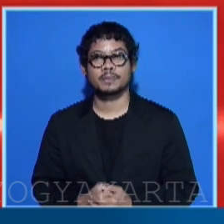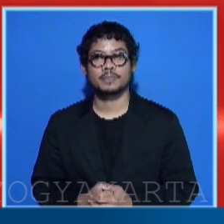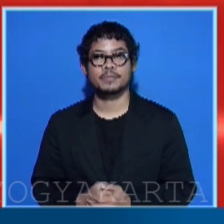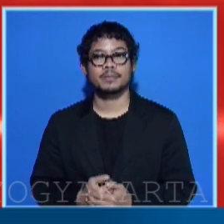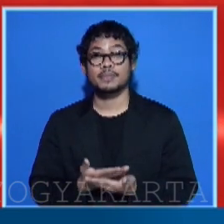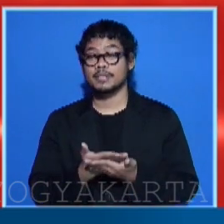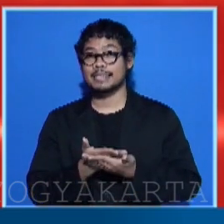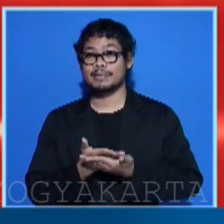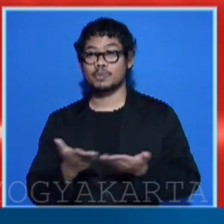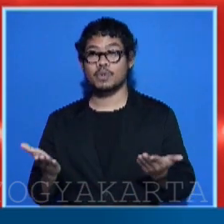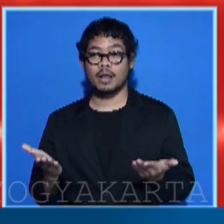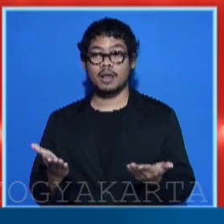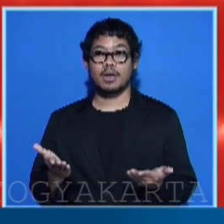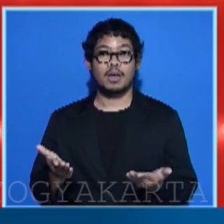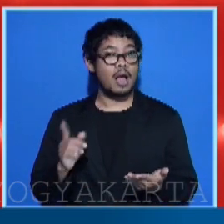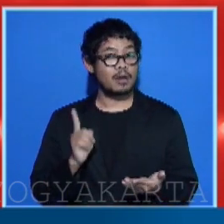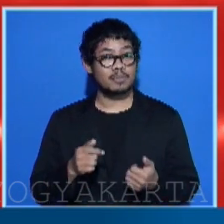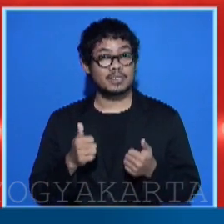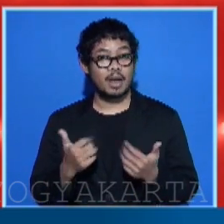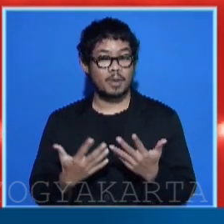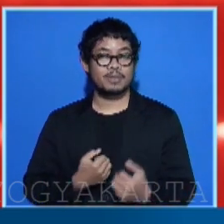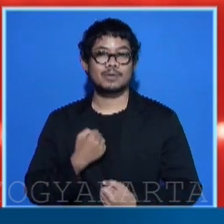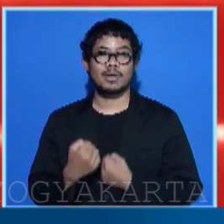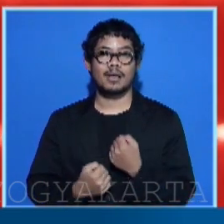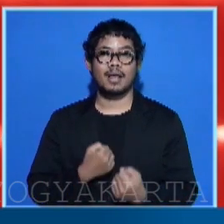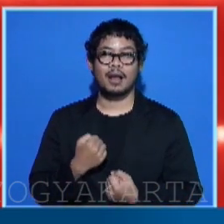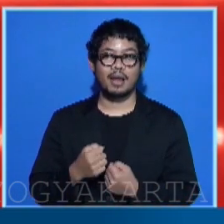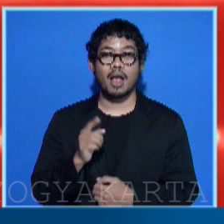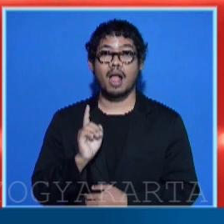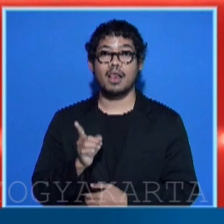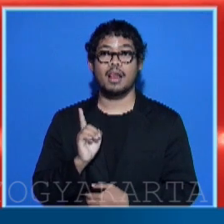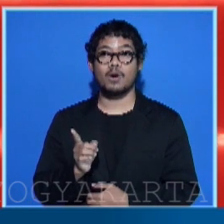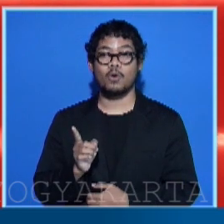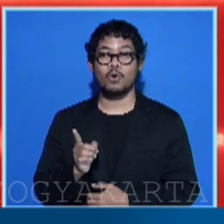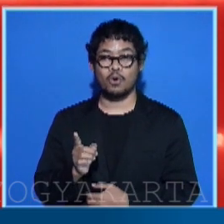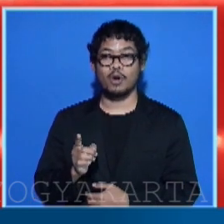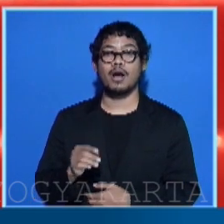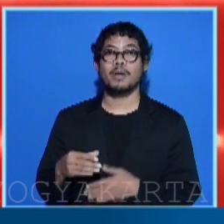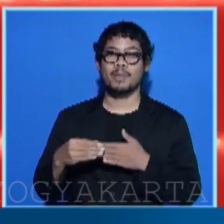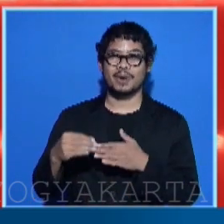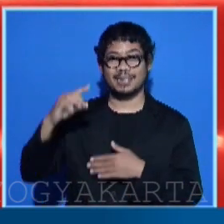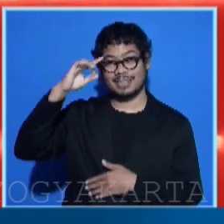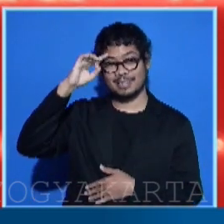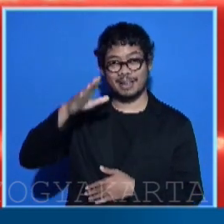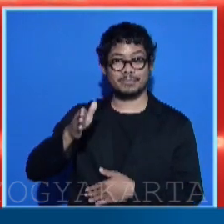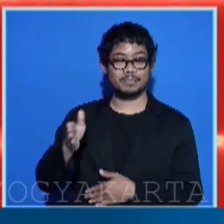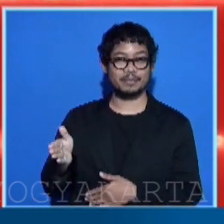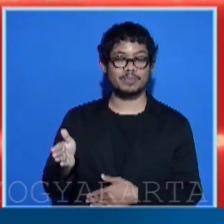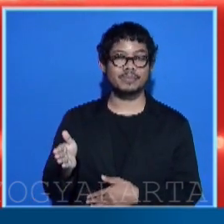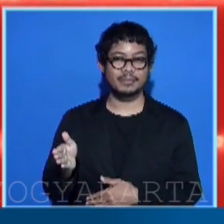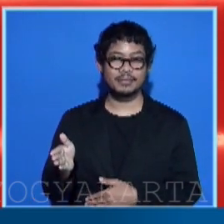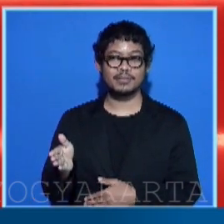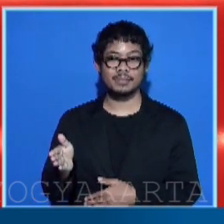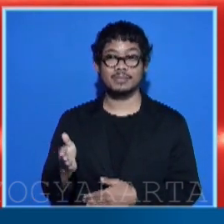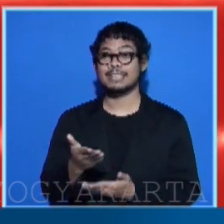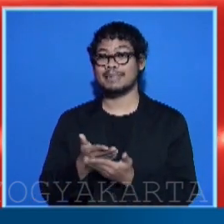Semua hanya bisa terlaksana apabila lurah dan pamong mengedepankan sikap